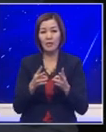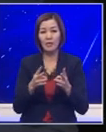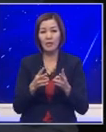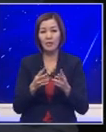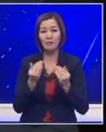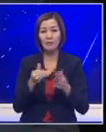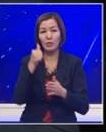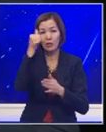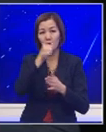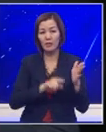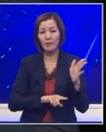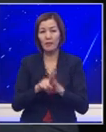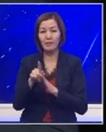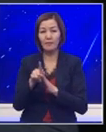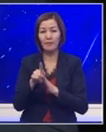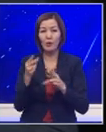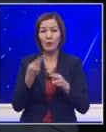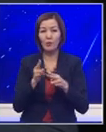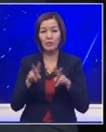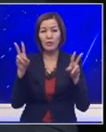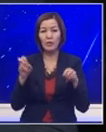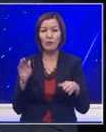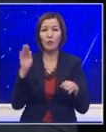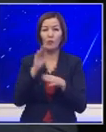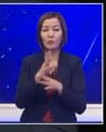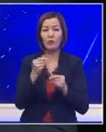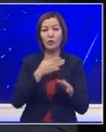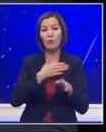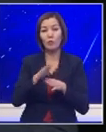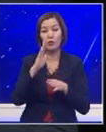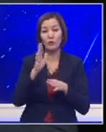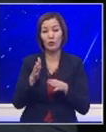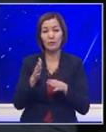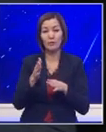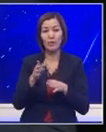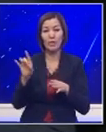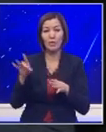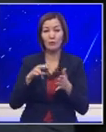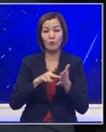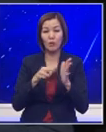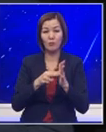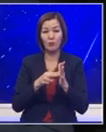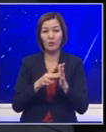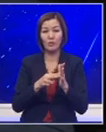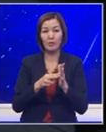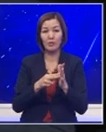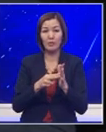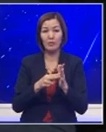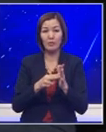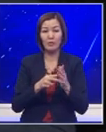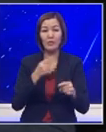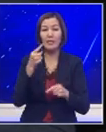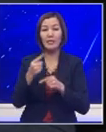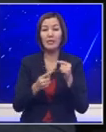Биылдан бастап біз осы мәселелерге қосымша қаражат бөлеміз республикалық бюджеттен. Биыл жылдан бастап, но келесі 5 жылға